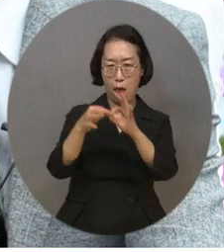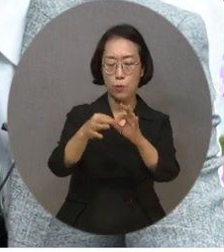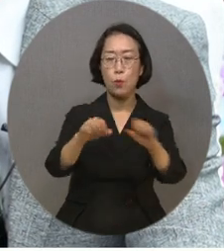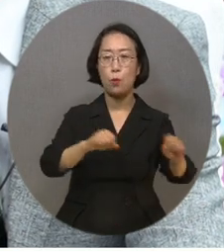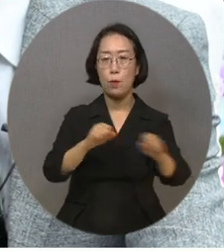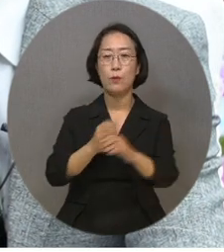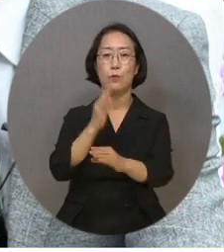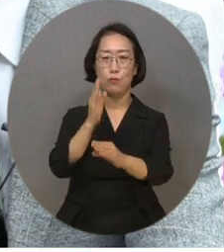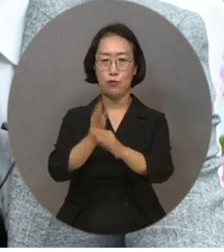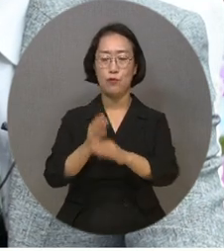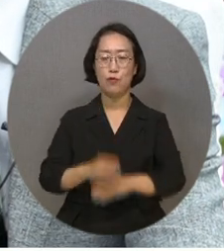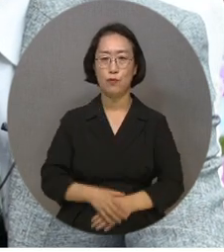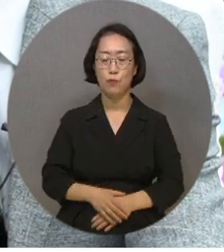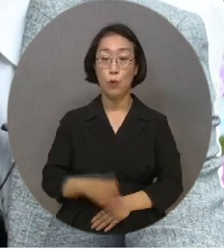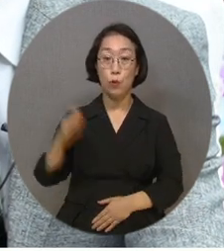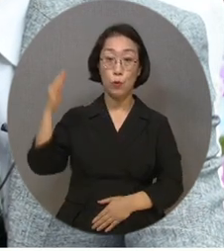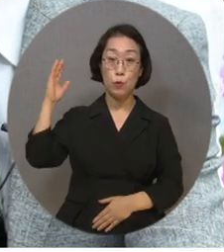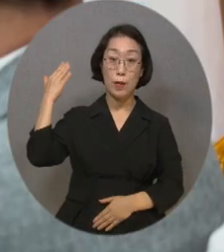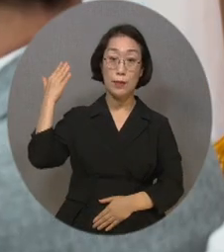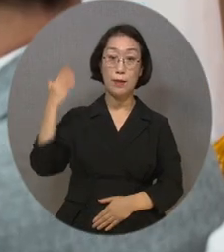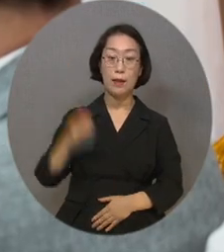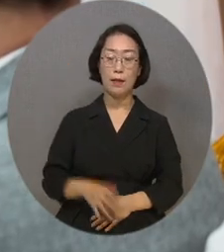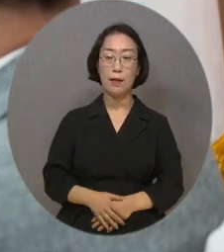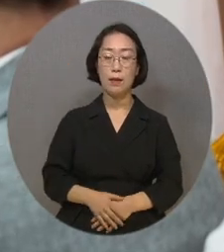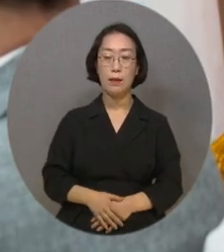하고 있습니다. 근데 최근에는 이제 또